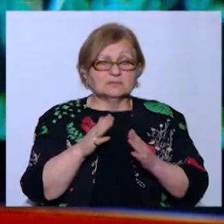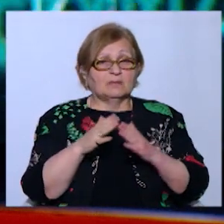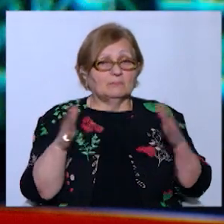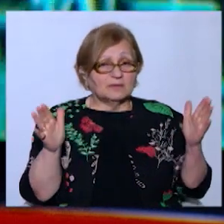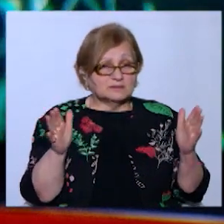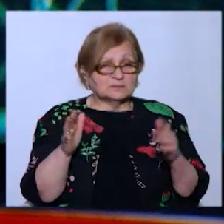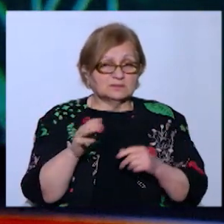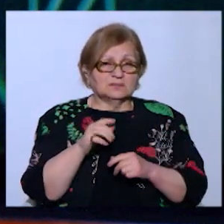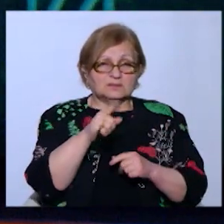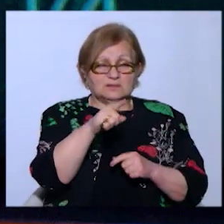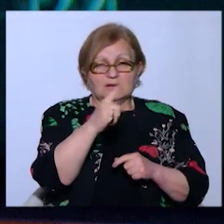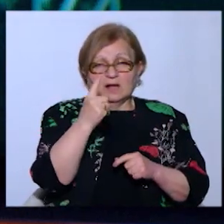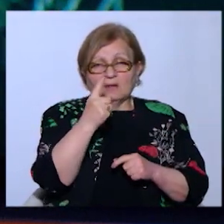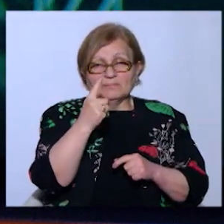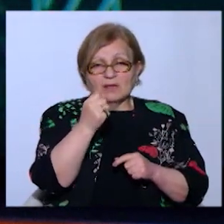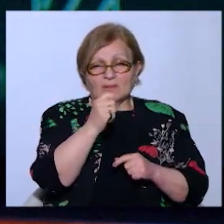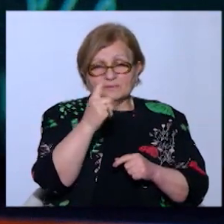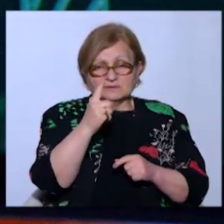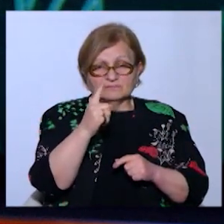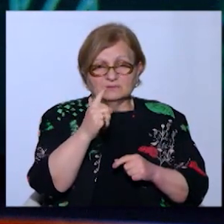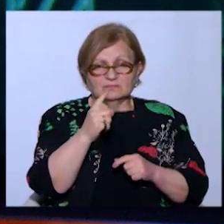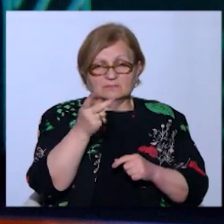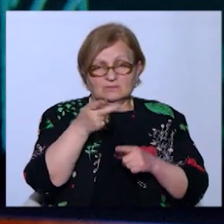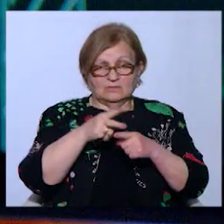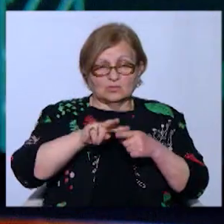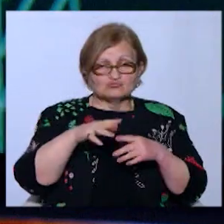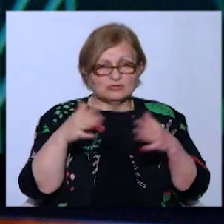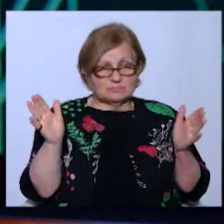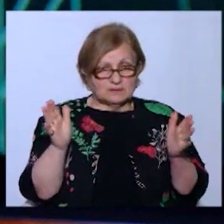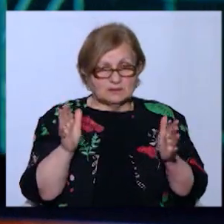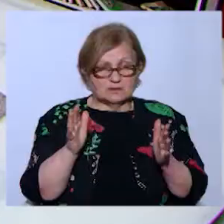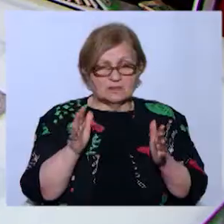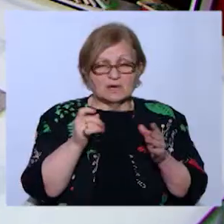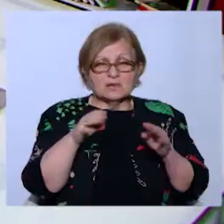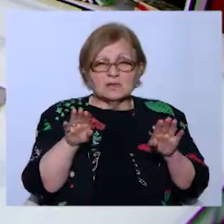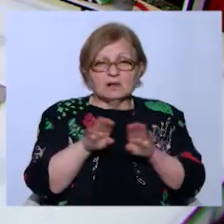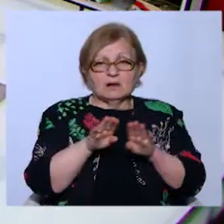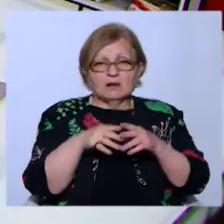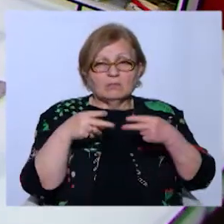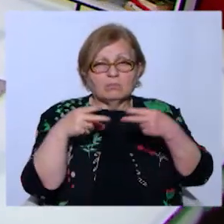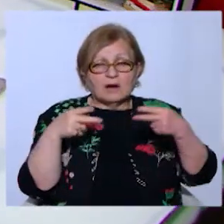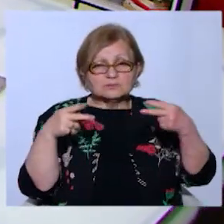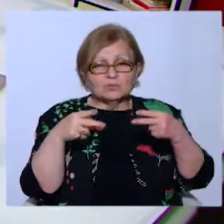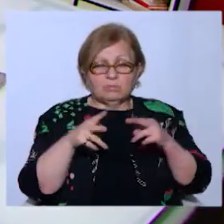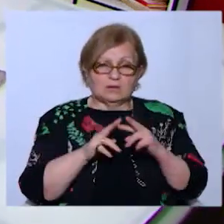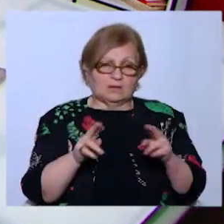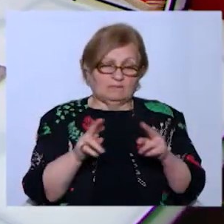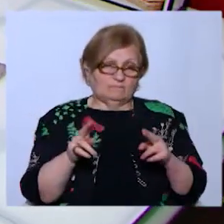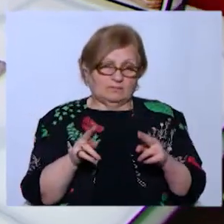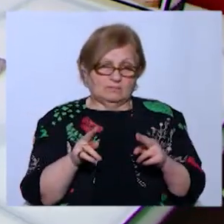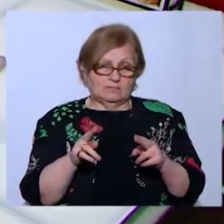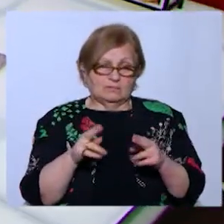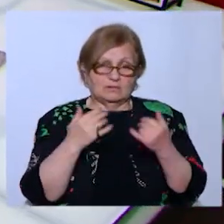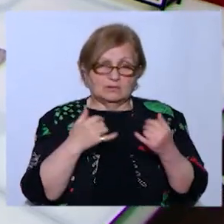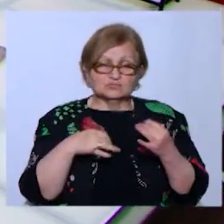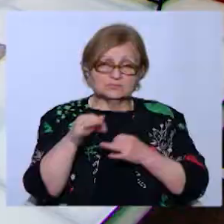B არის, A პირველი B იქნება ისევ ორჯერ მეტი, ანუ ფარდობა მუდმივია. ანუ ჩვენ დღეს